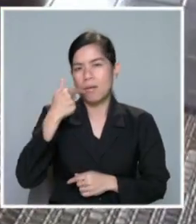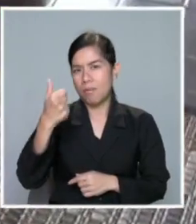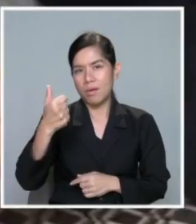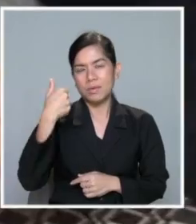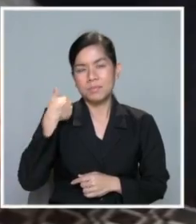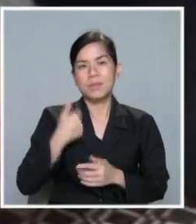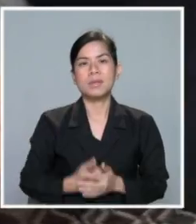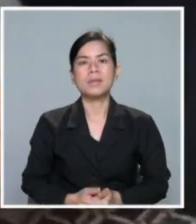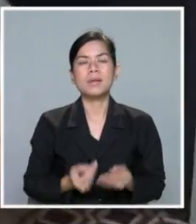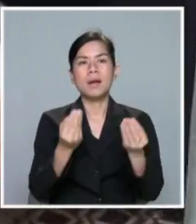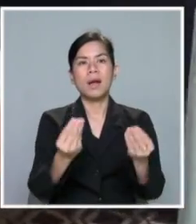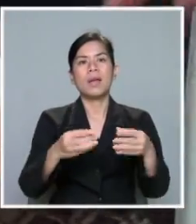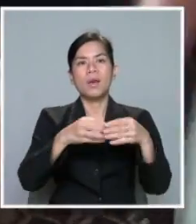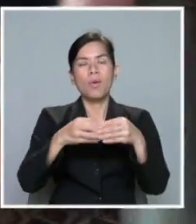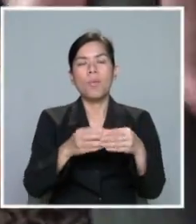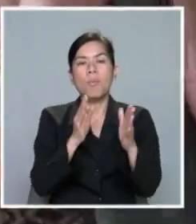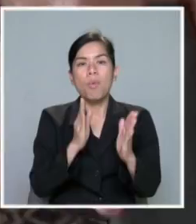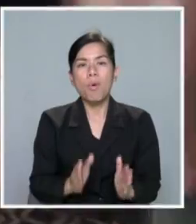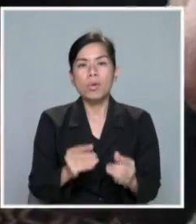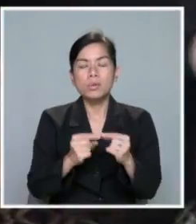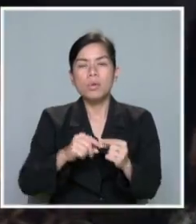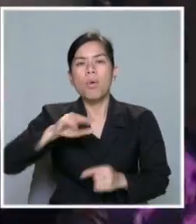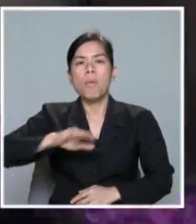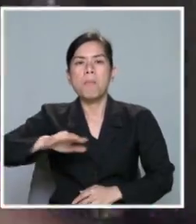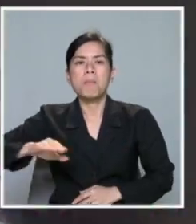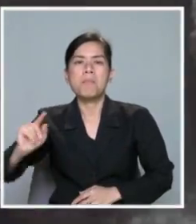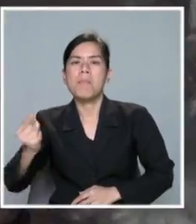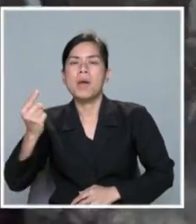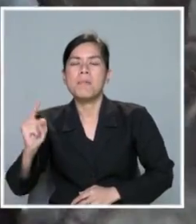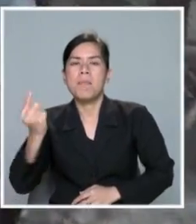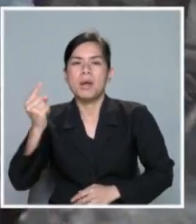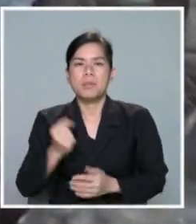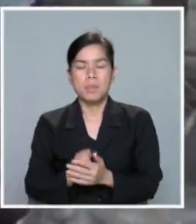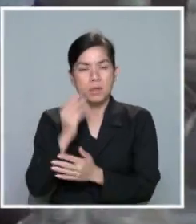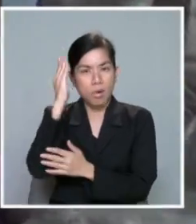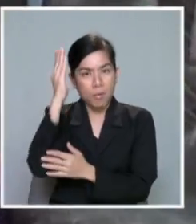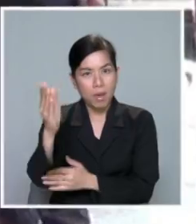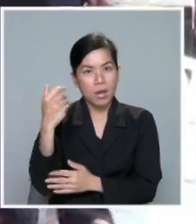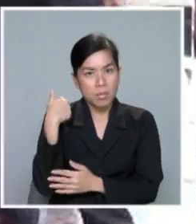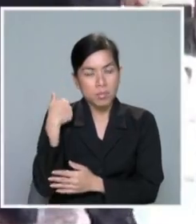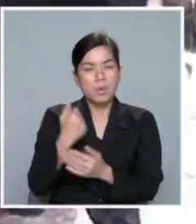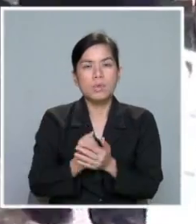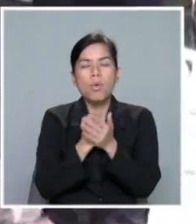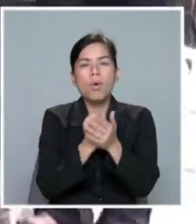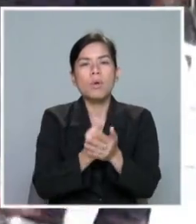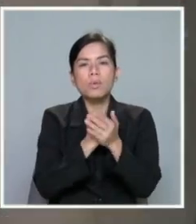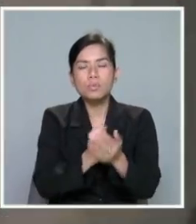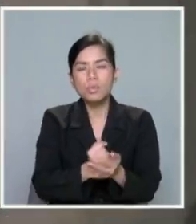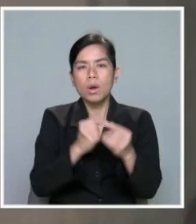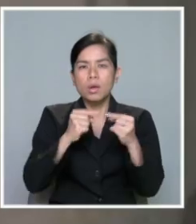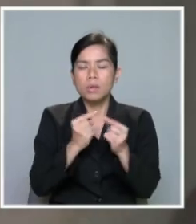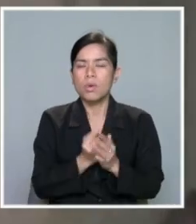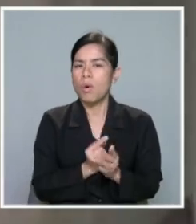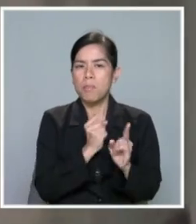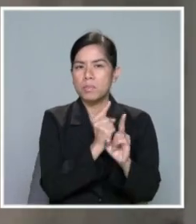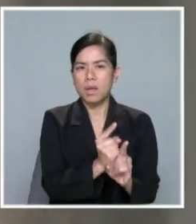เป็นการสร้างจิตสำนึกให้กับคนรุ่นหลังในการอนุรักษ์อาหารพื้นเมืองที่ควร่านี้ไว้อนกขันทศกรถ่าย